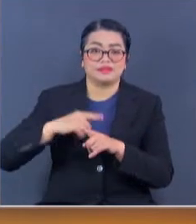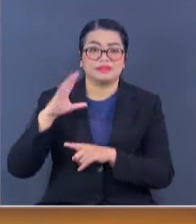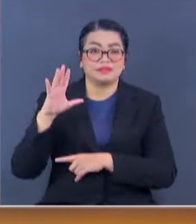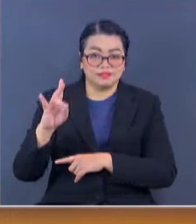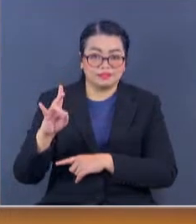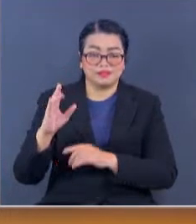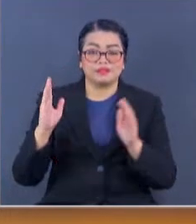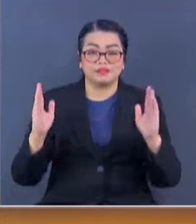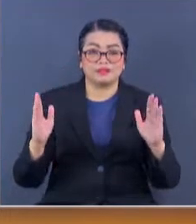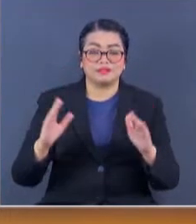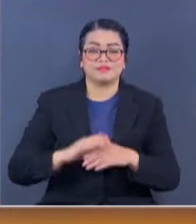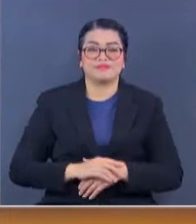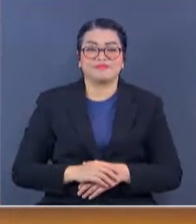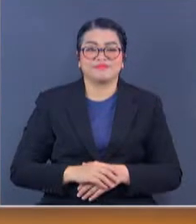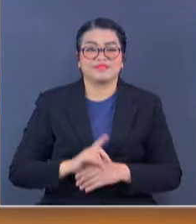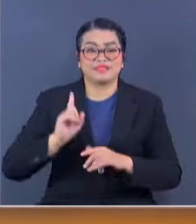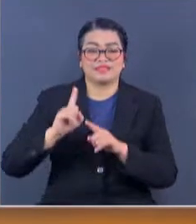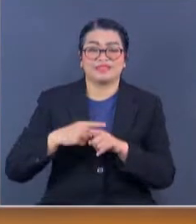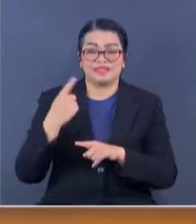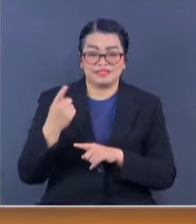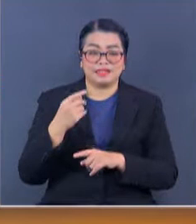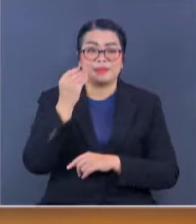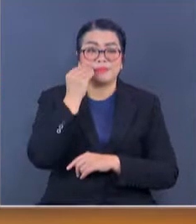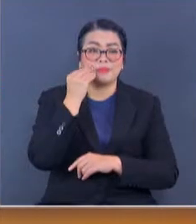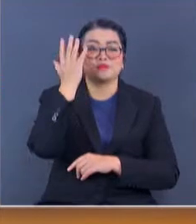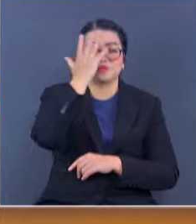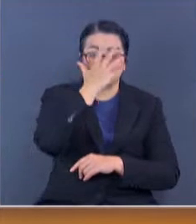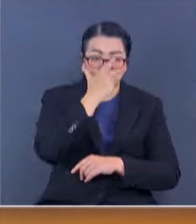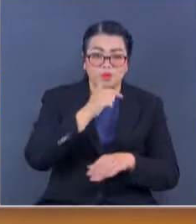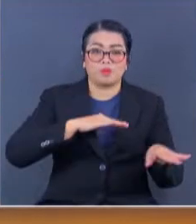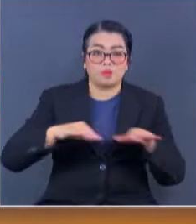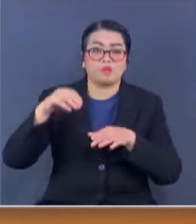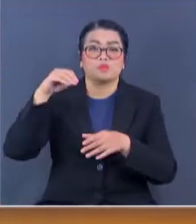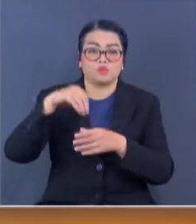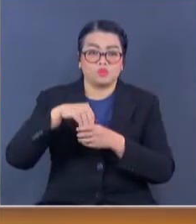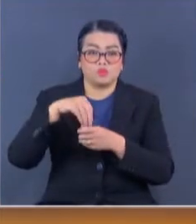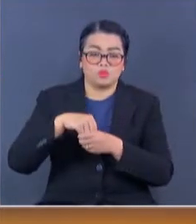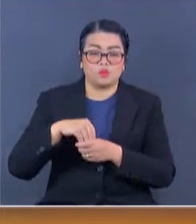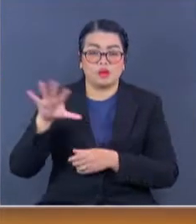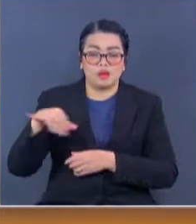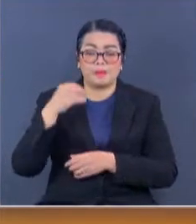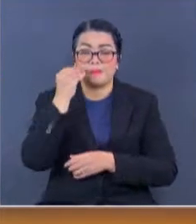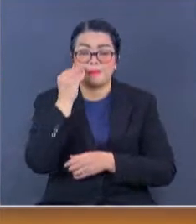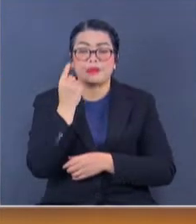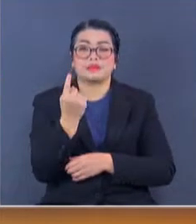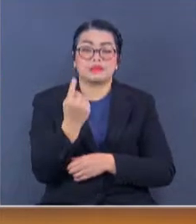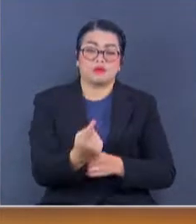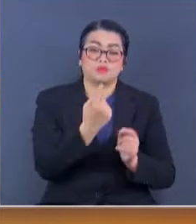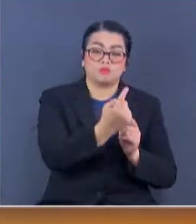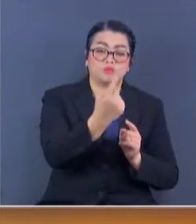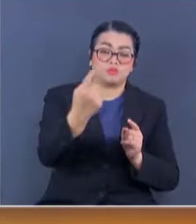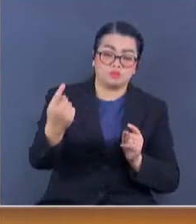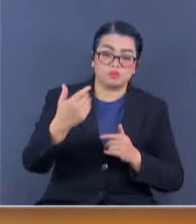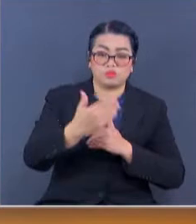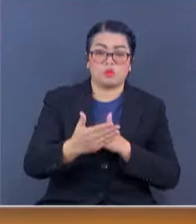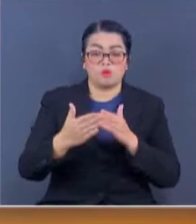คม2565ครับภายใต้คอนเซ็ปต์บ้านสวยพร้อมอยู่โดยนำเอาบ้านเดี่ยวนะครับทาวน์เฮาส์